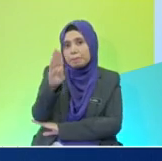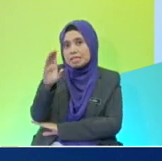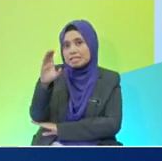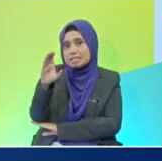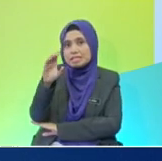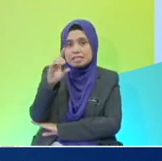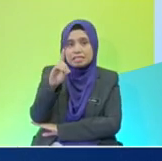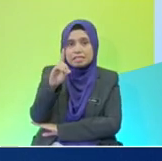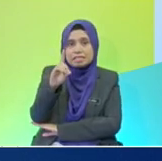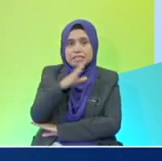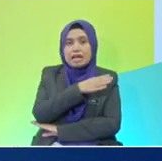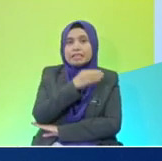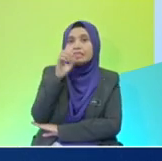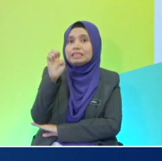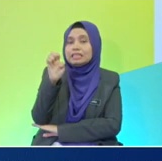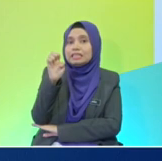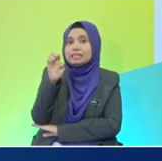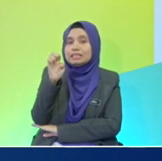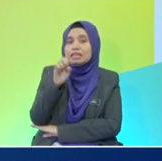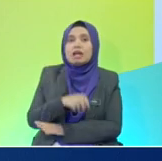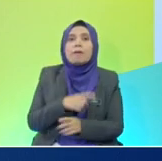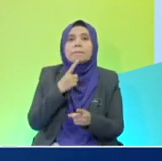abcd dan I Sisi